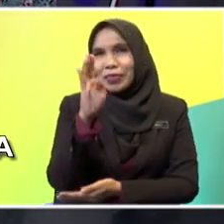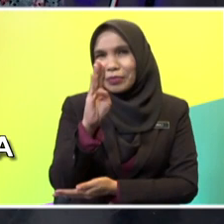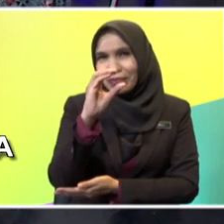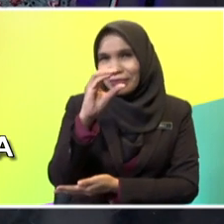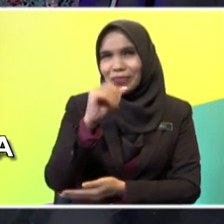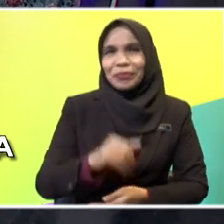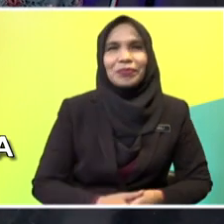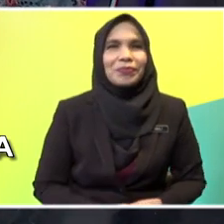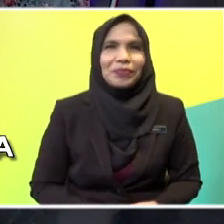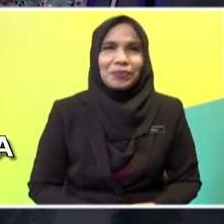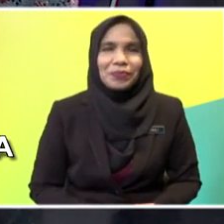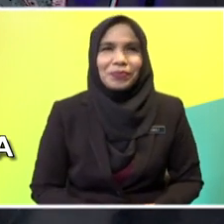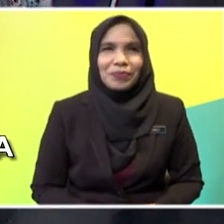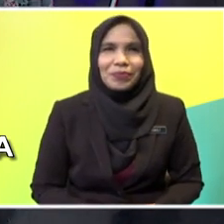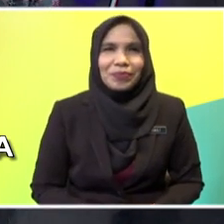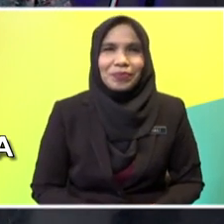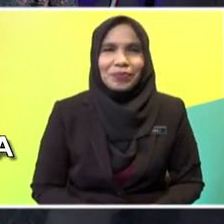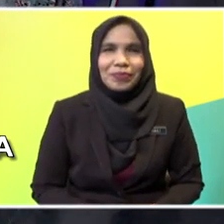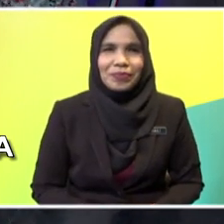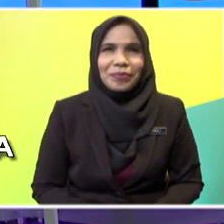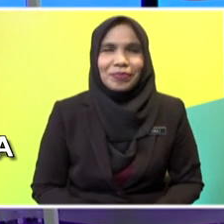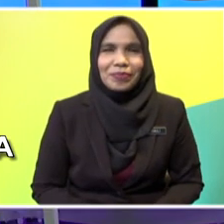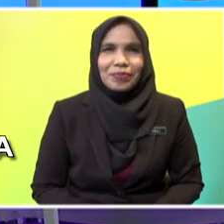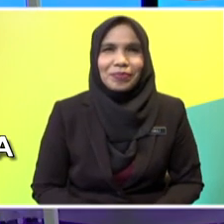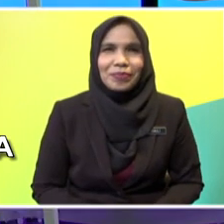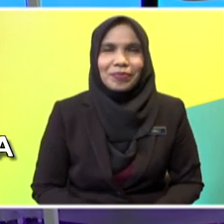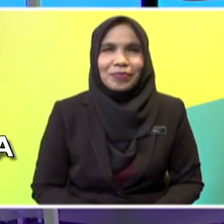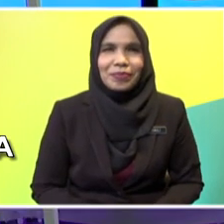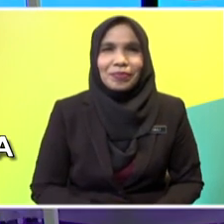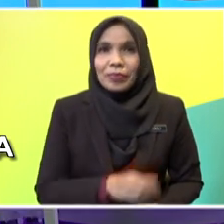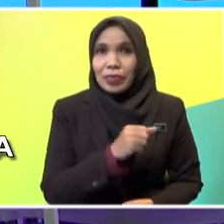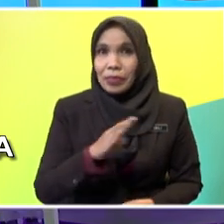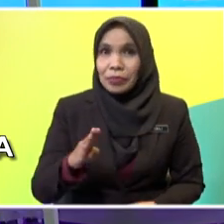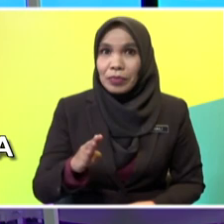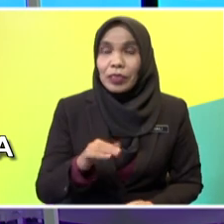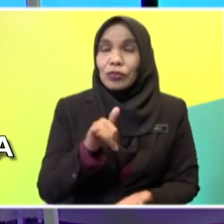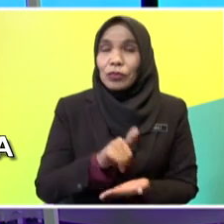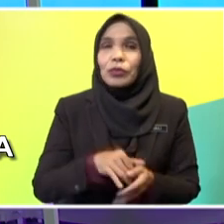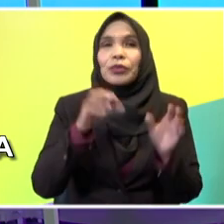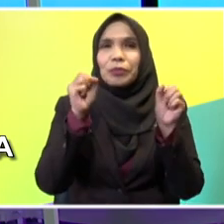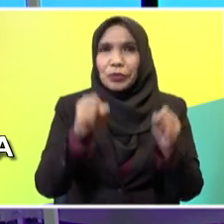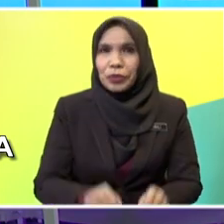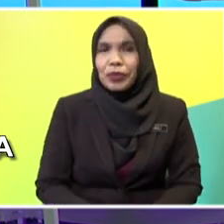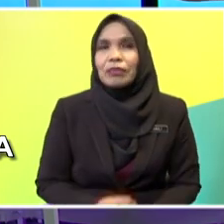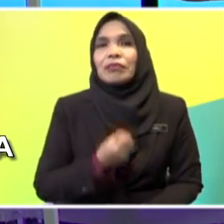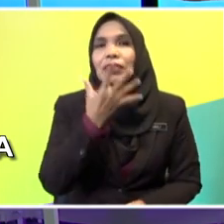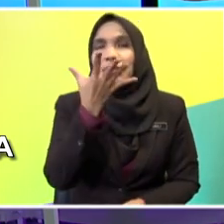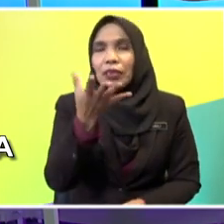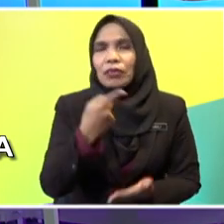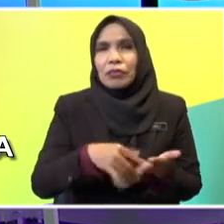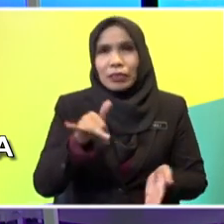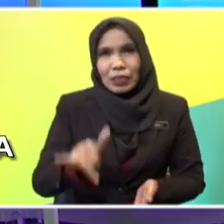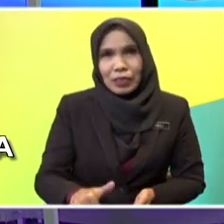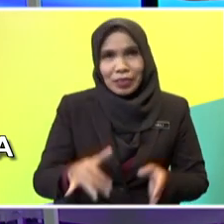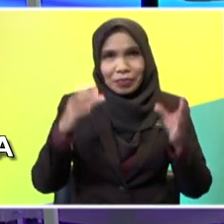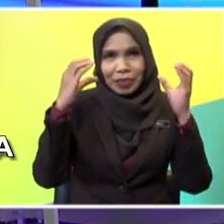Okey. Okay. Cikgu Natra untuk bahagian sambil tu boleh terangkan juga kepada kami. Okay. Apakah yang sedang cikgu lakukan ketika